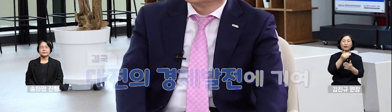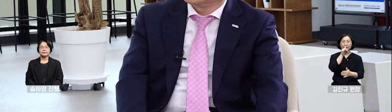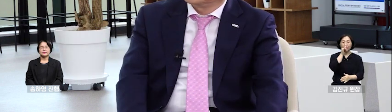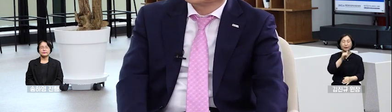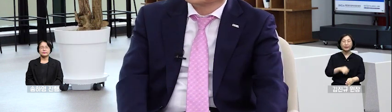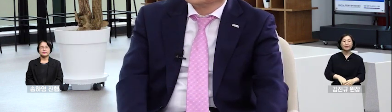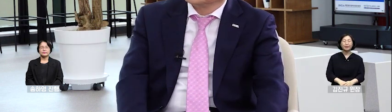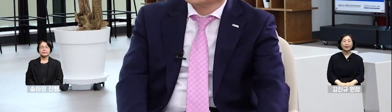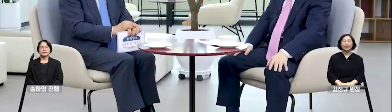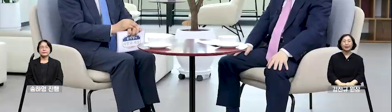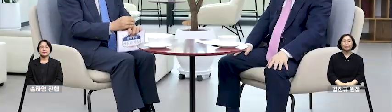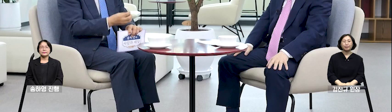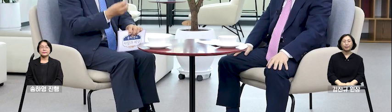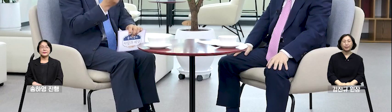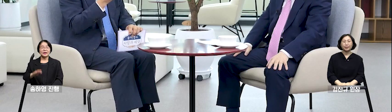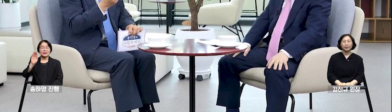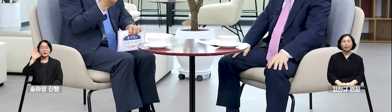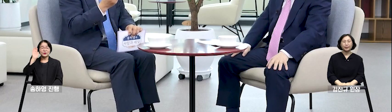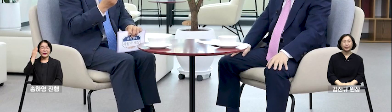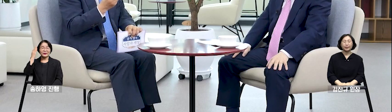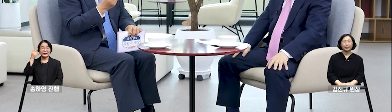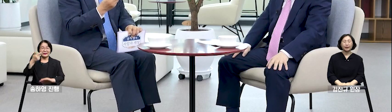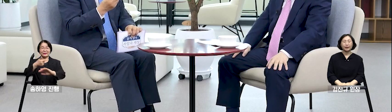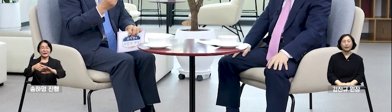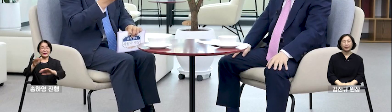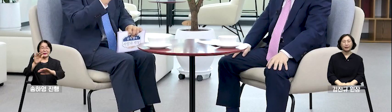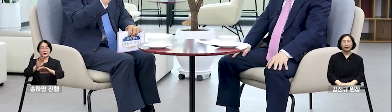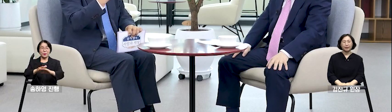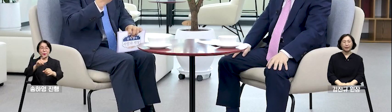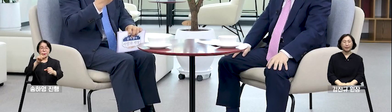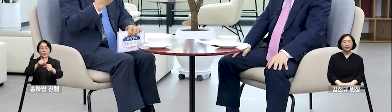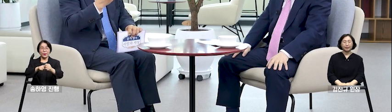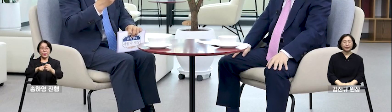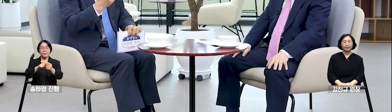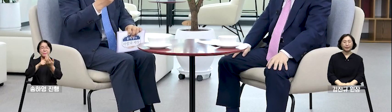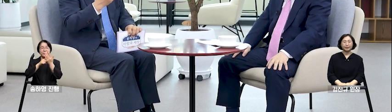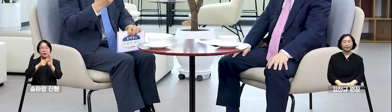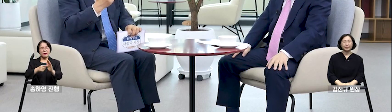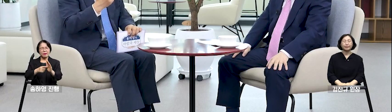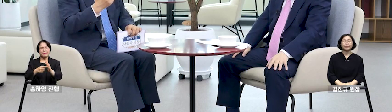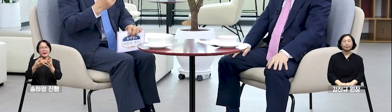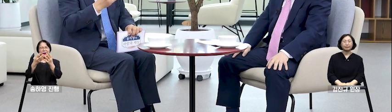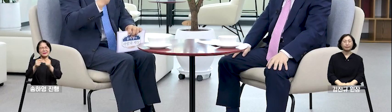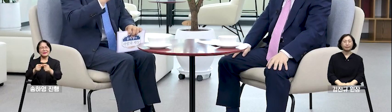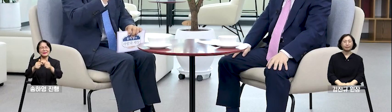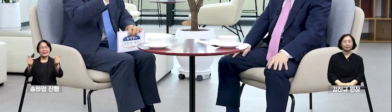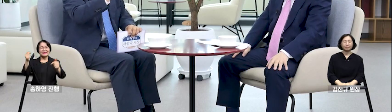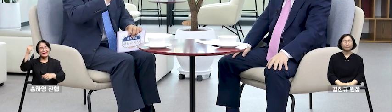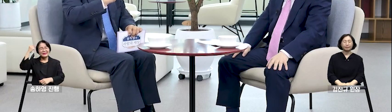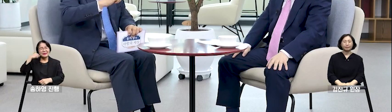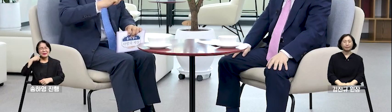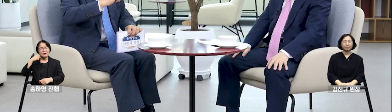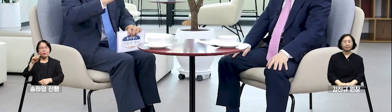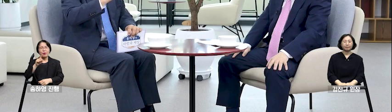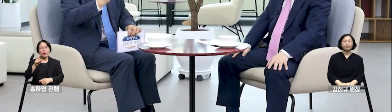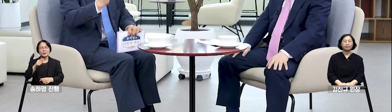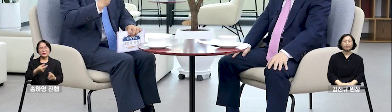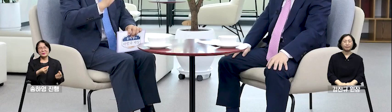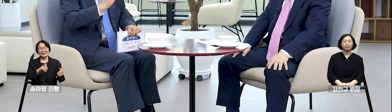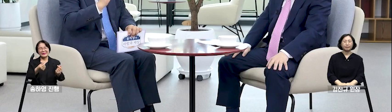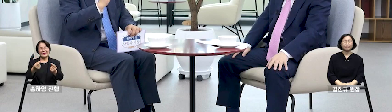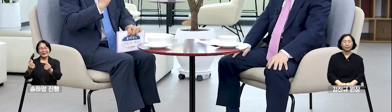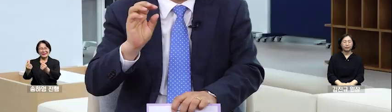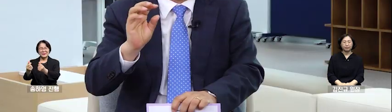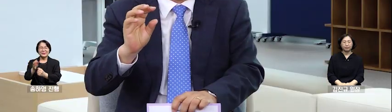있습니다 최근에 와서 대전의 표방하는 게 조금 말아진 다 뭐 그런 생각도 들지만 여전히 맥락은 다 비슷한 것